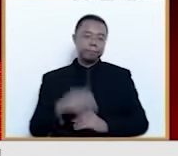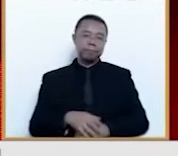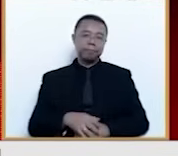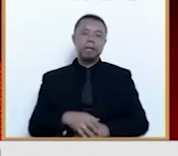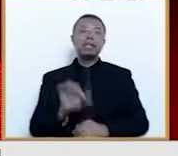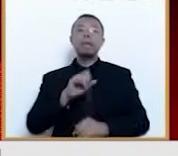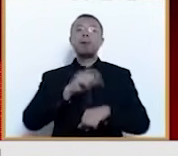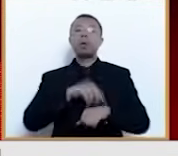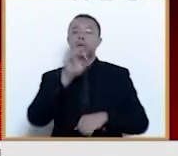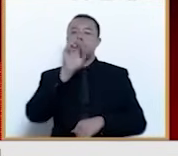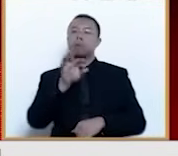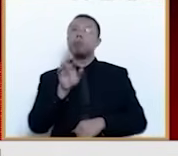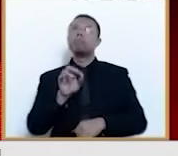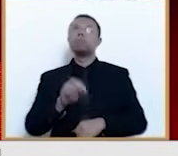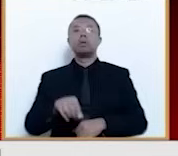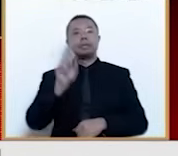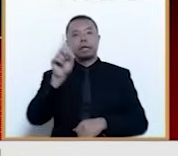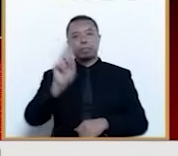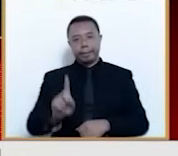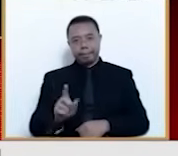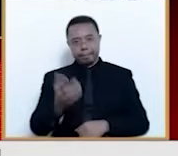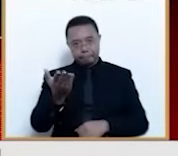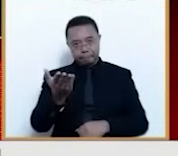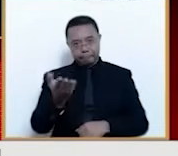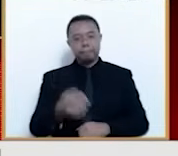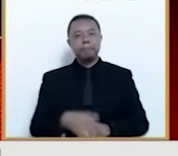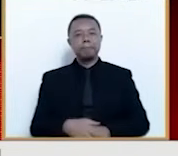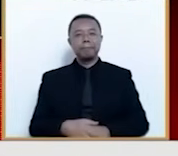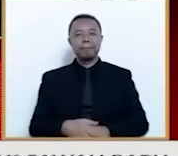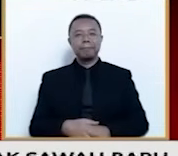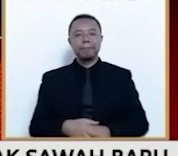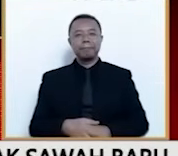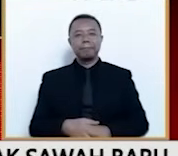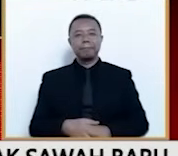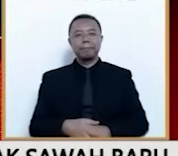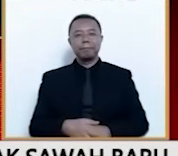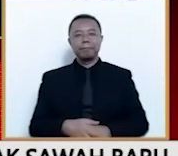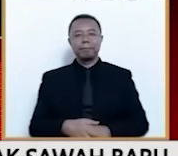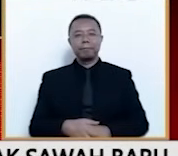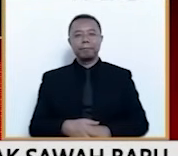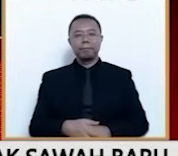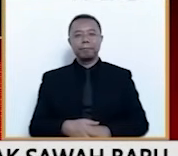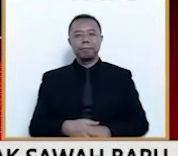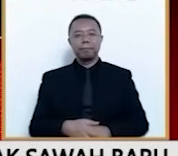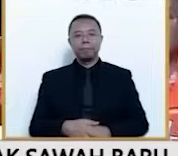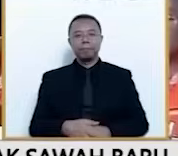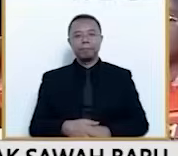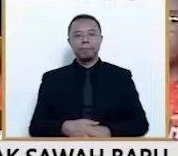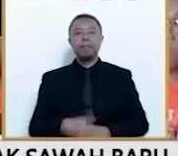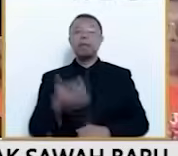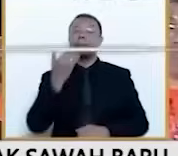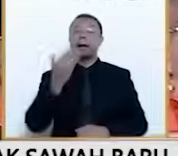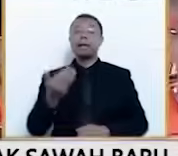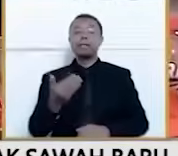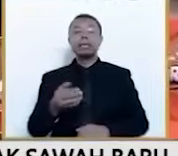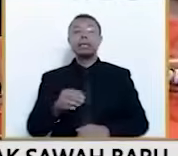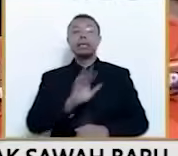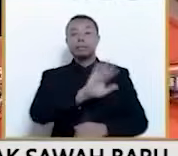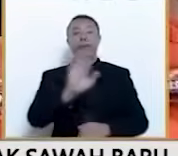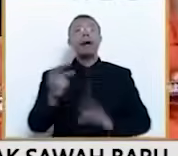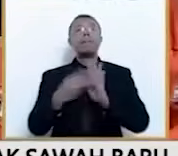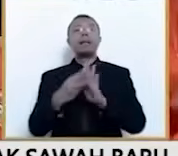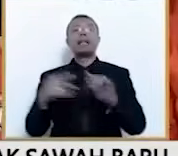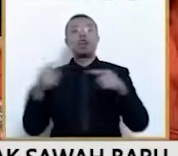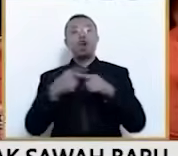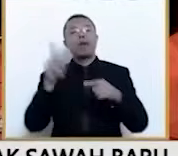Sama Bapak, waktu untuk menjawab 1 menit dan akan dimulai sejak Bapak berbicara. Kami persilakan. Terima kasih. Setiap konflik